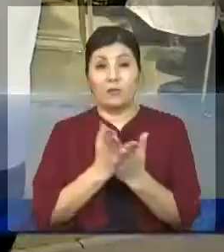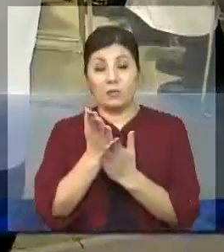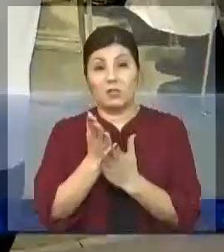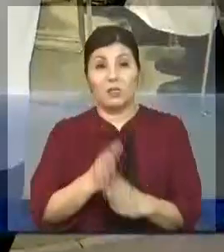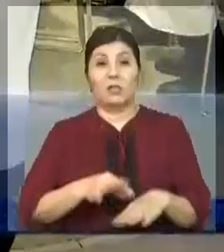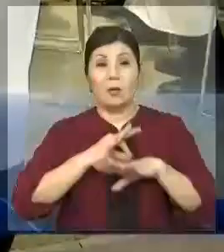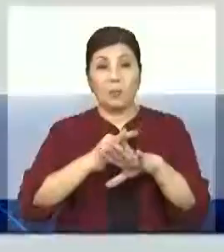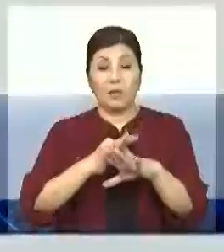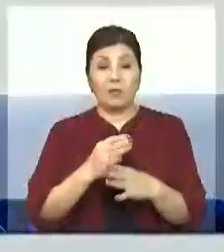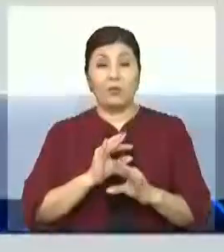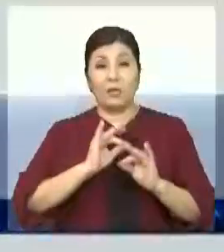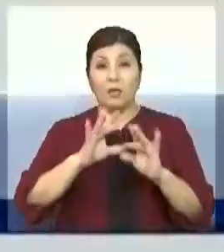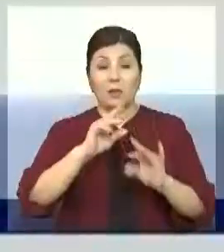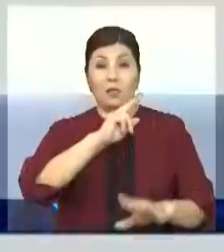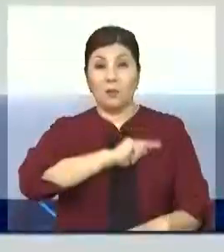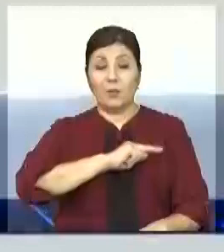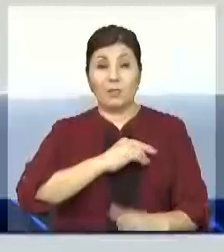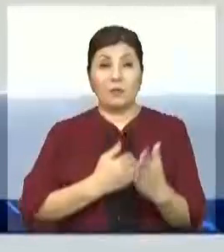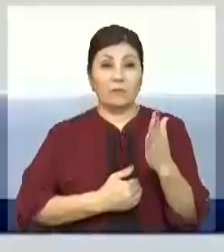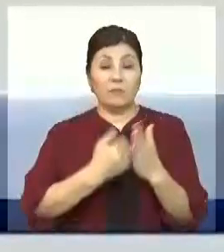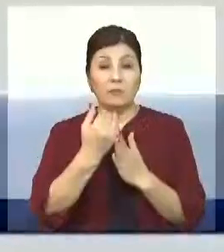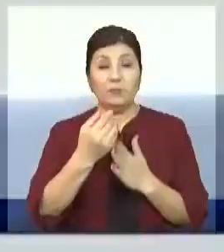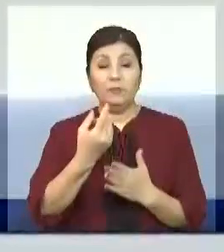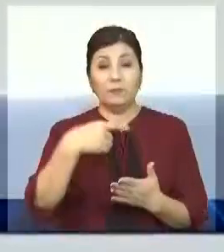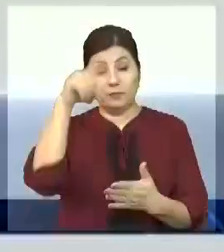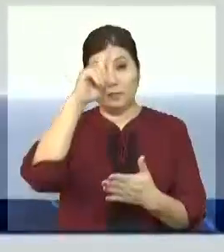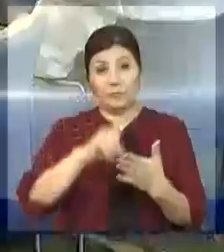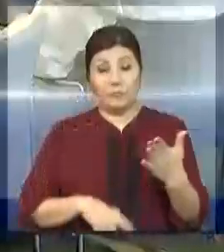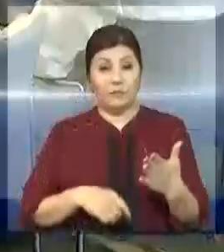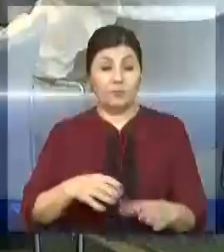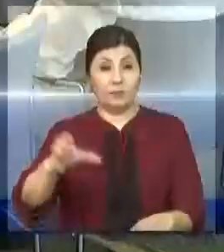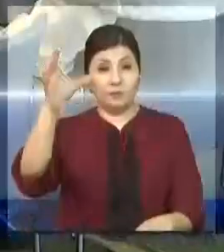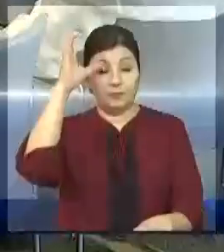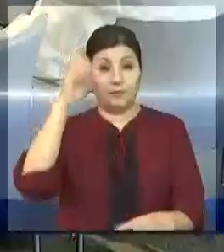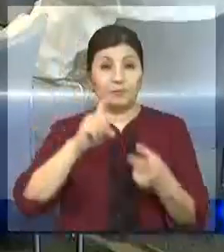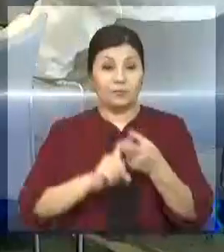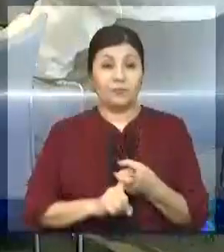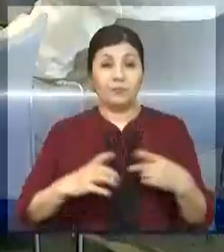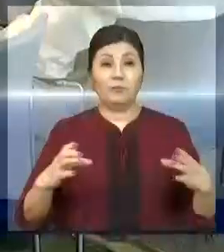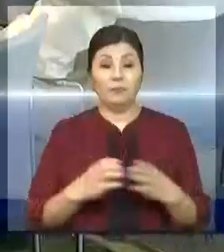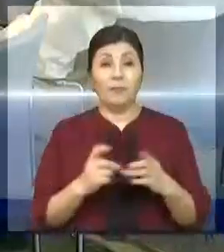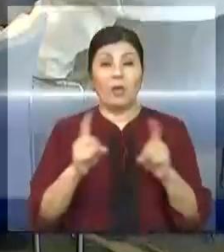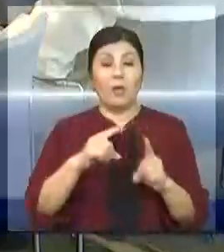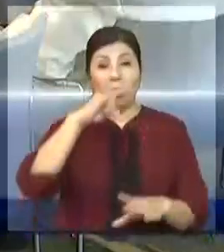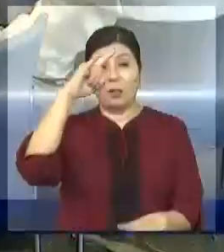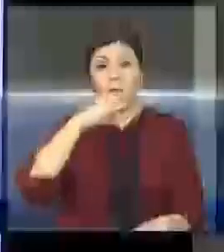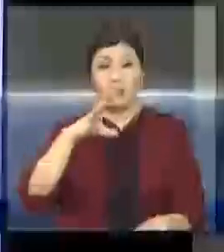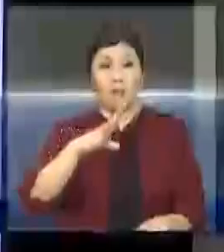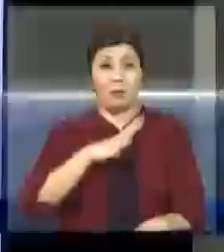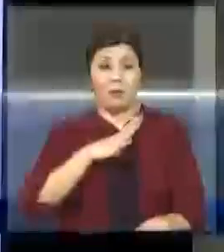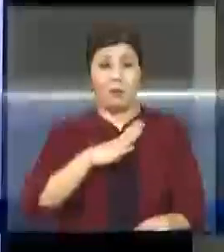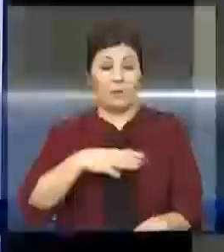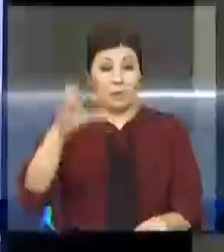является проведение пропагандистской работы, повышение религиозной грамотности, налаживание связей с обществом. Чтобы казахстанцам быть